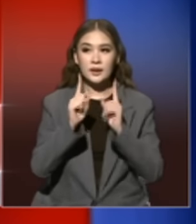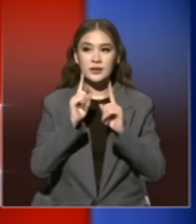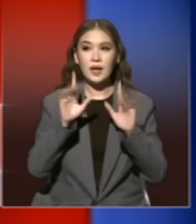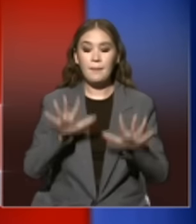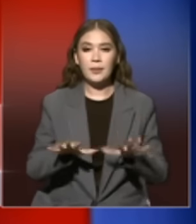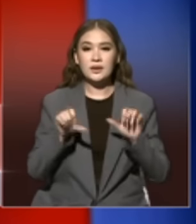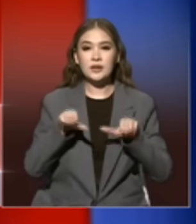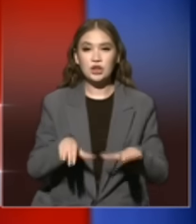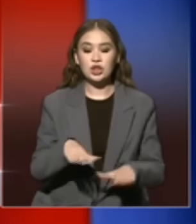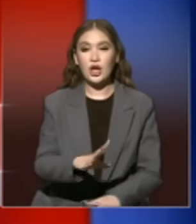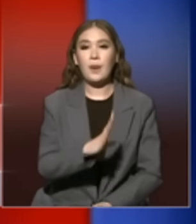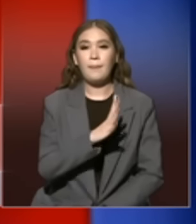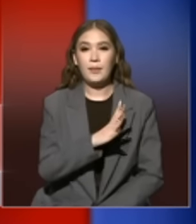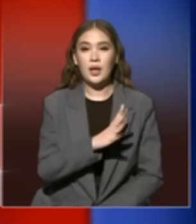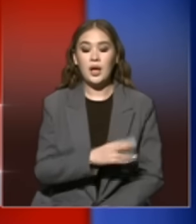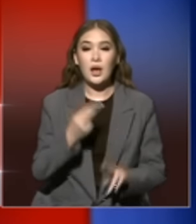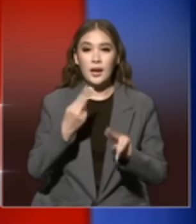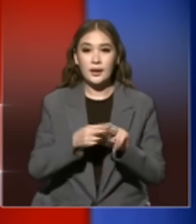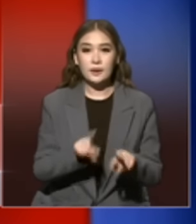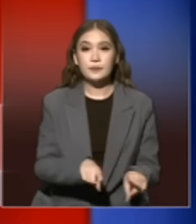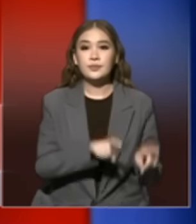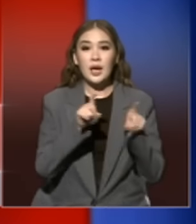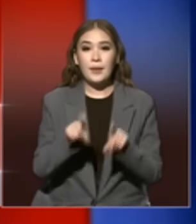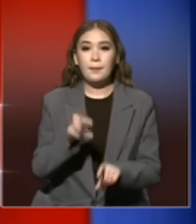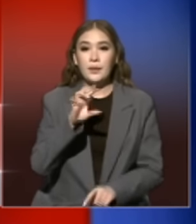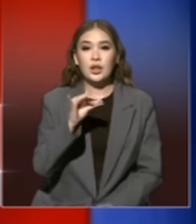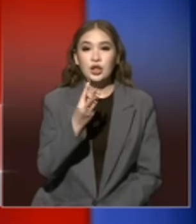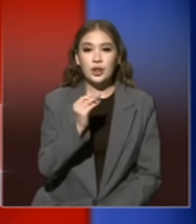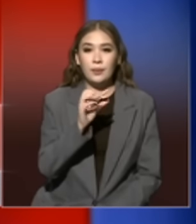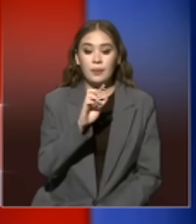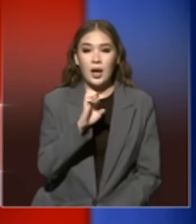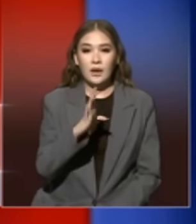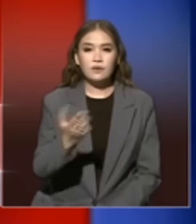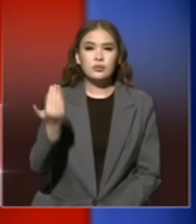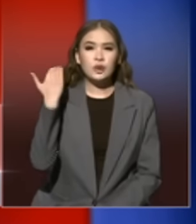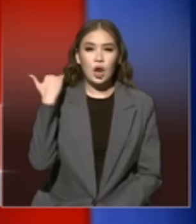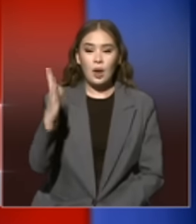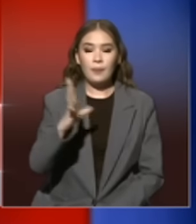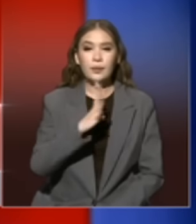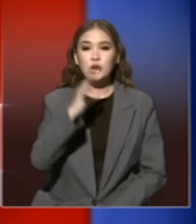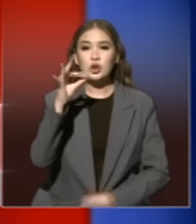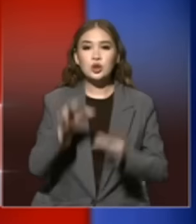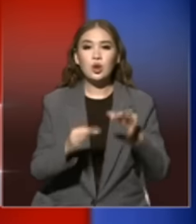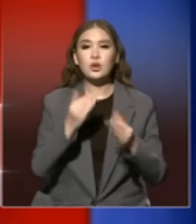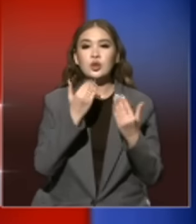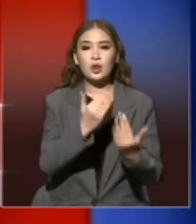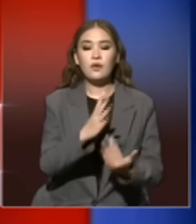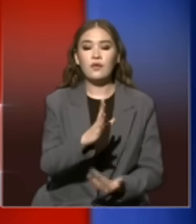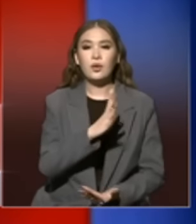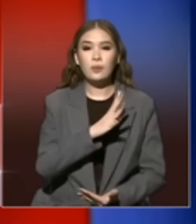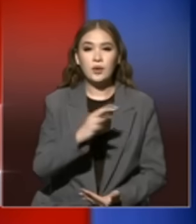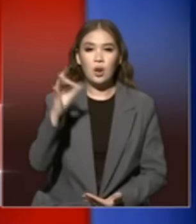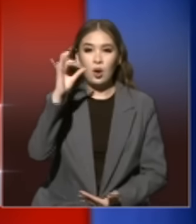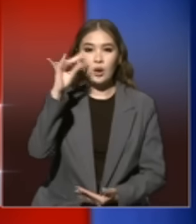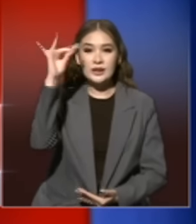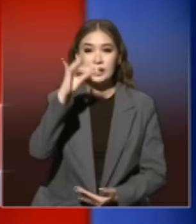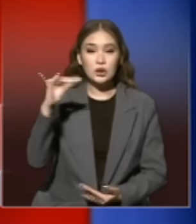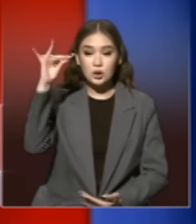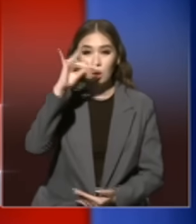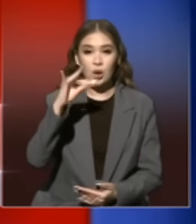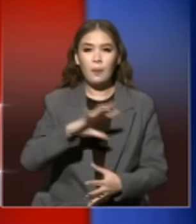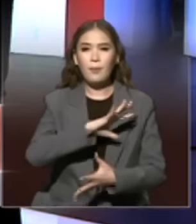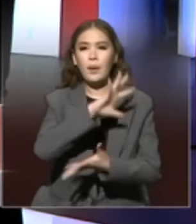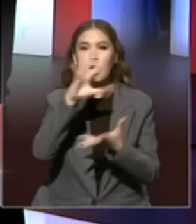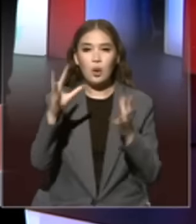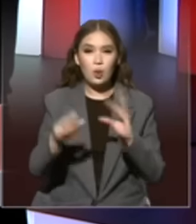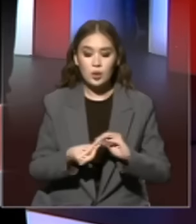шешім шығарып отыр ма. Сөйтіп жаңағы Бишімбаевтың бұрынғы жаңағы сотталған соттылығы бар ғой, соның жаңағы қосып